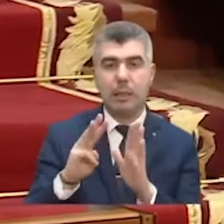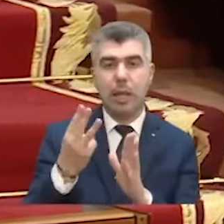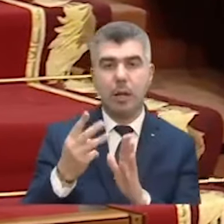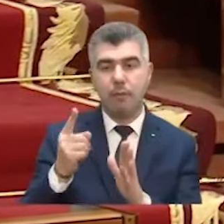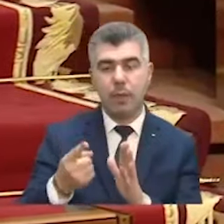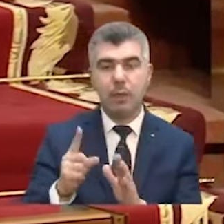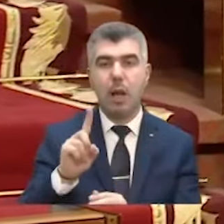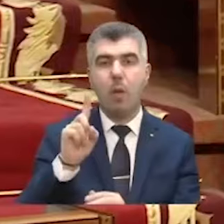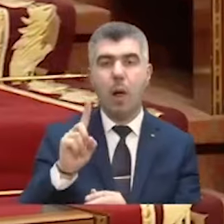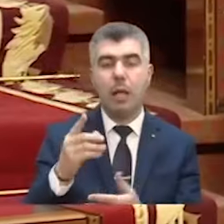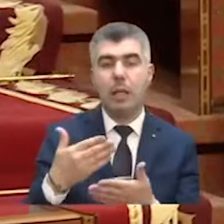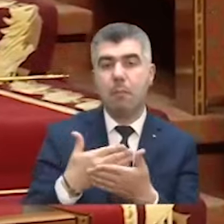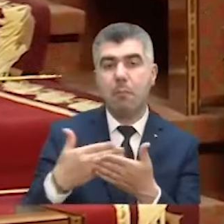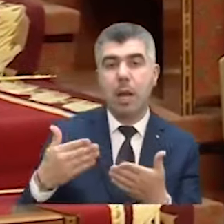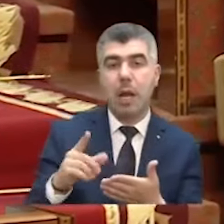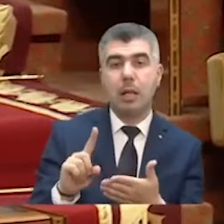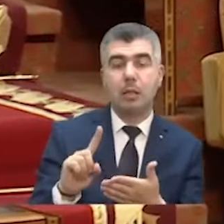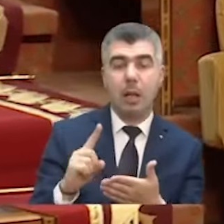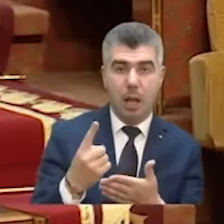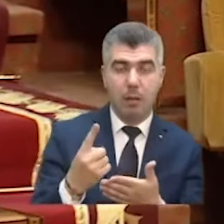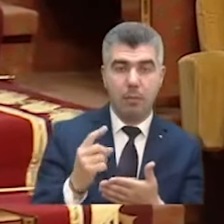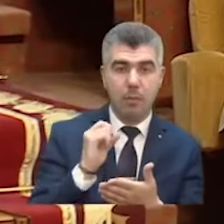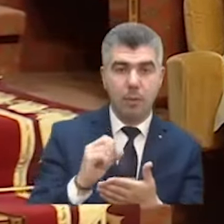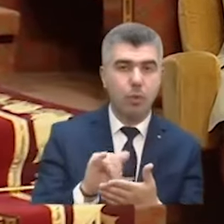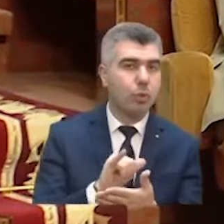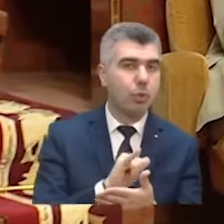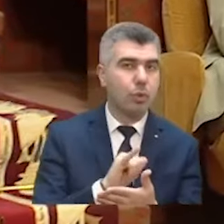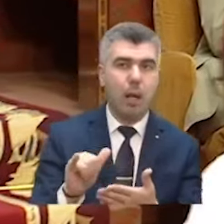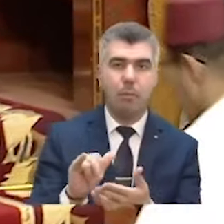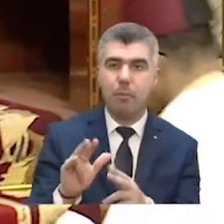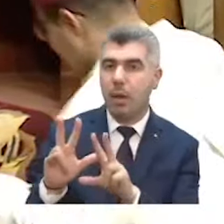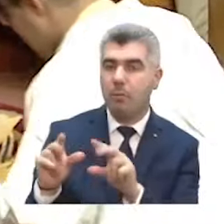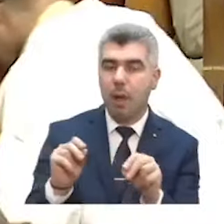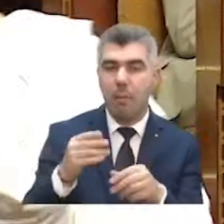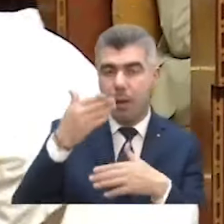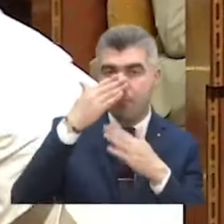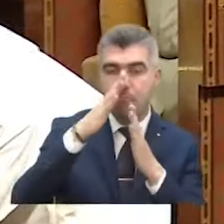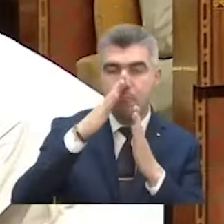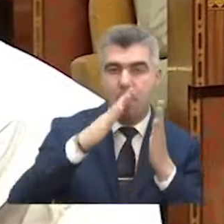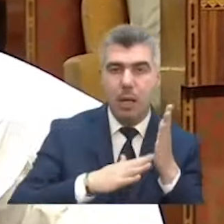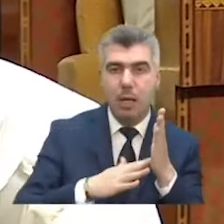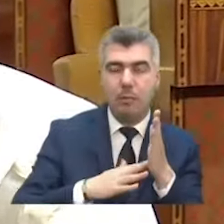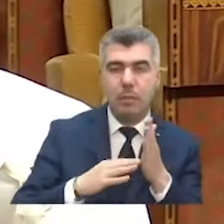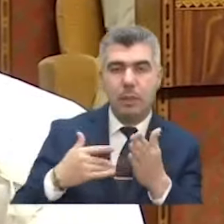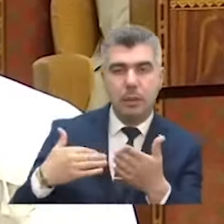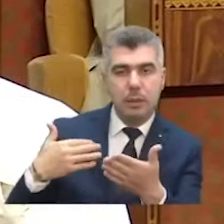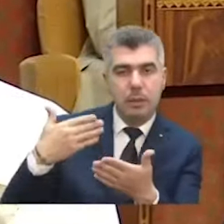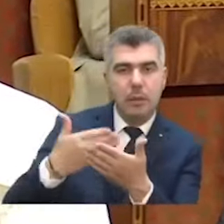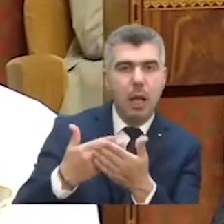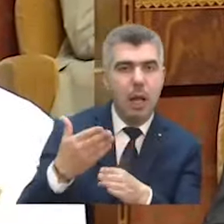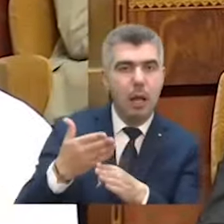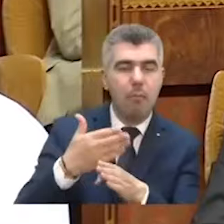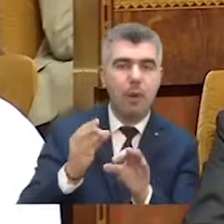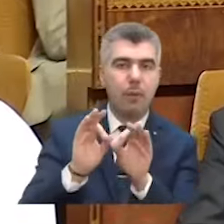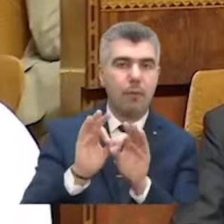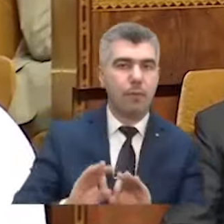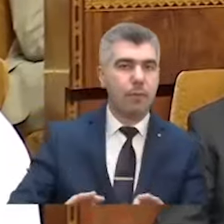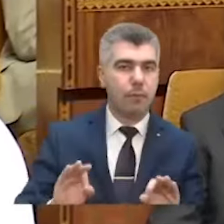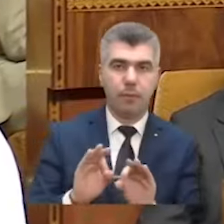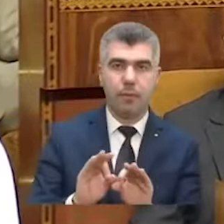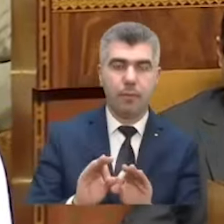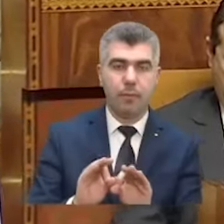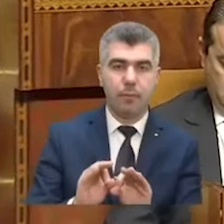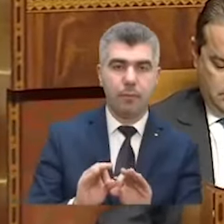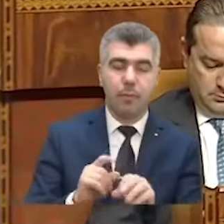الدرهم، كرقم قياسي لم تشهده المملكة من قبل. في الوقت